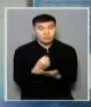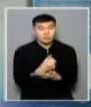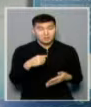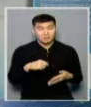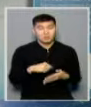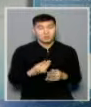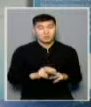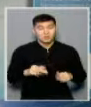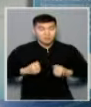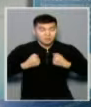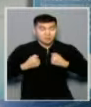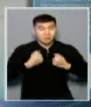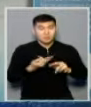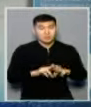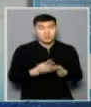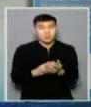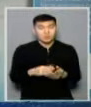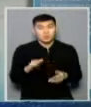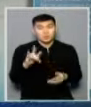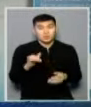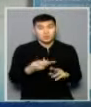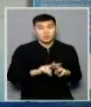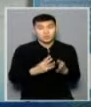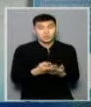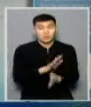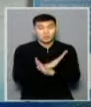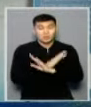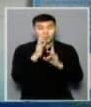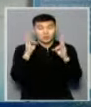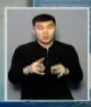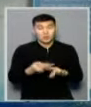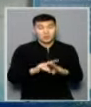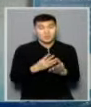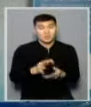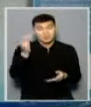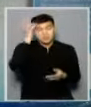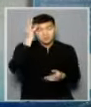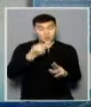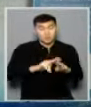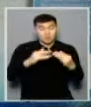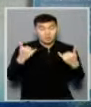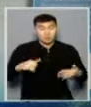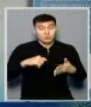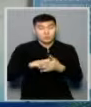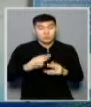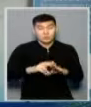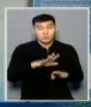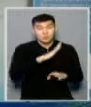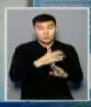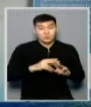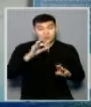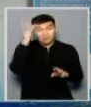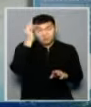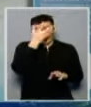90 боздақтар, 90 құрбандары еске алынады, осы уақыттарда еске түседі, еске